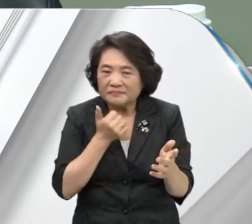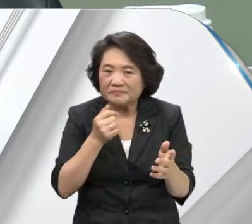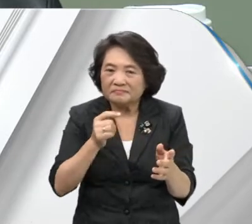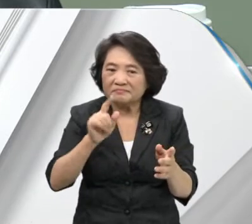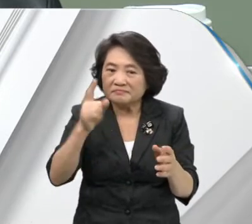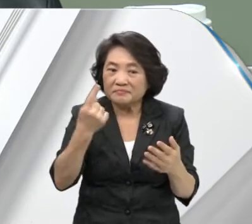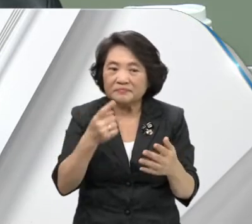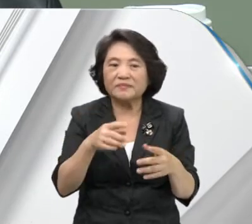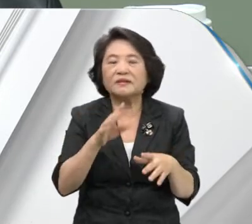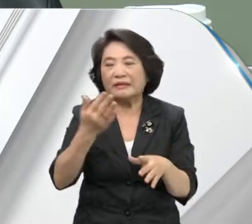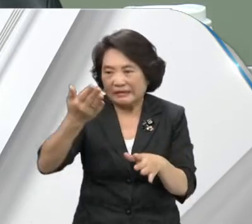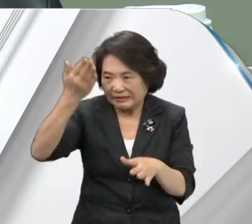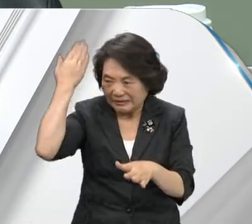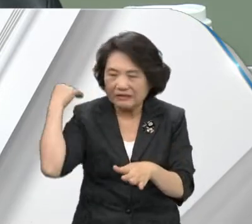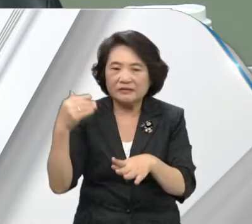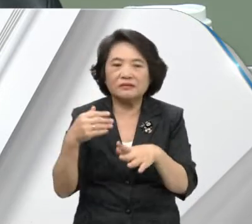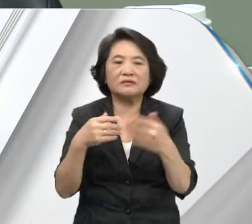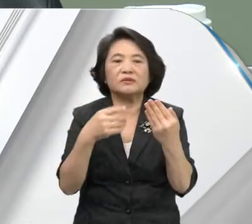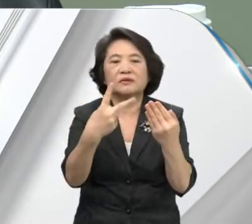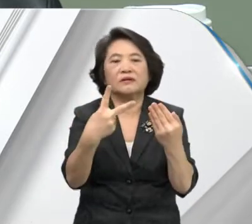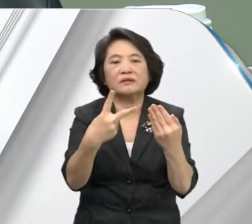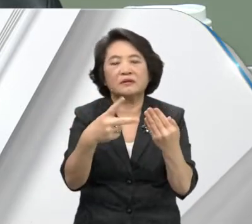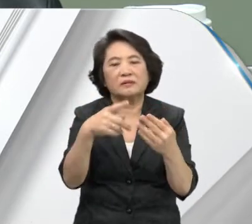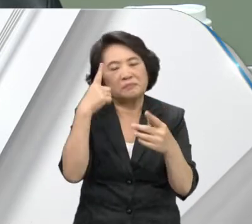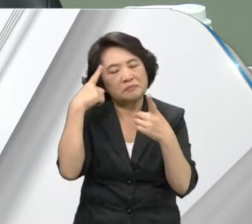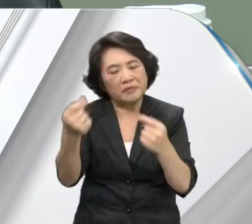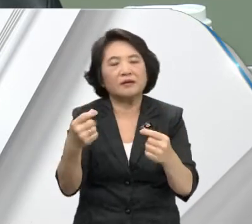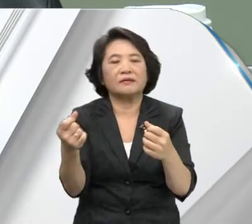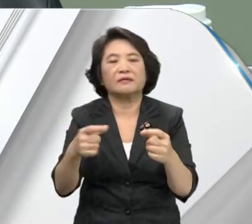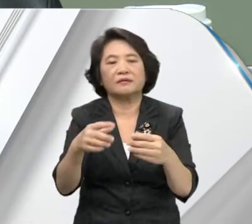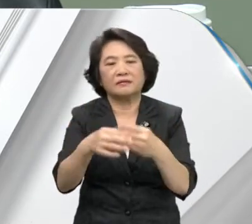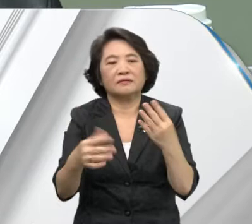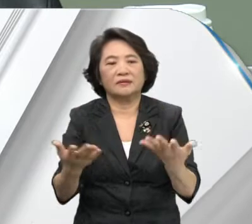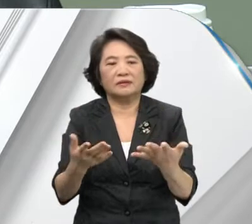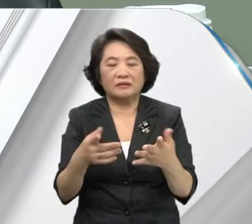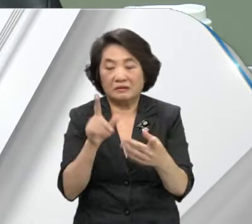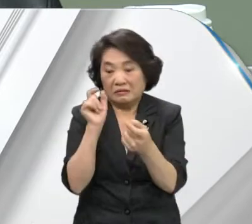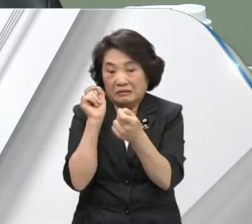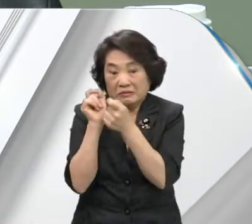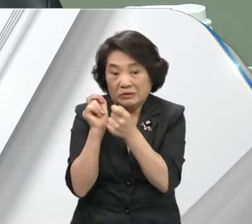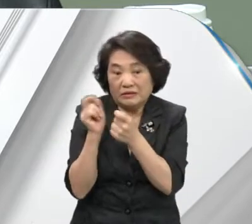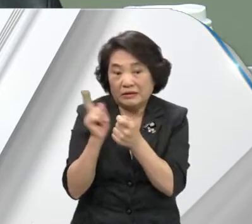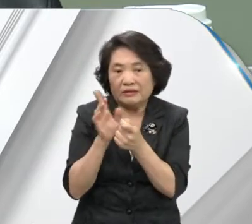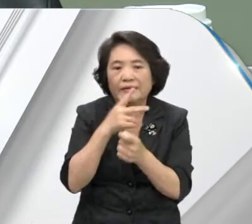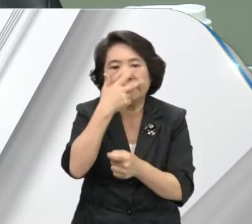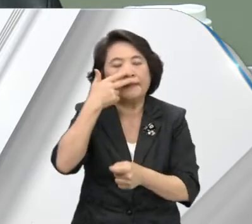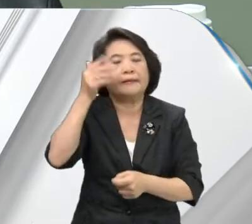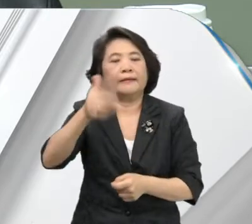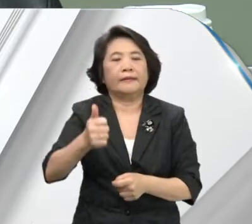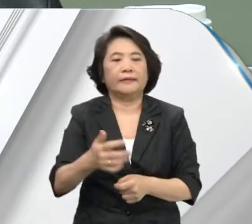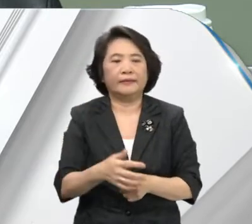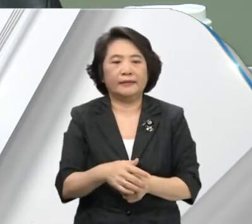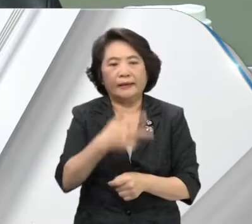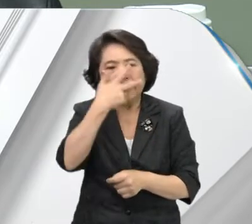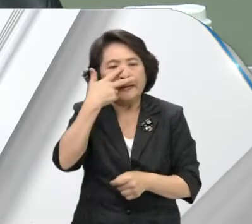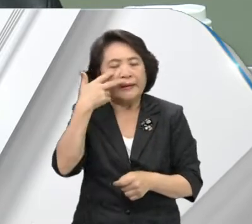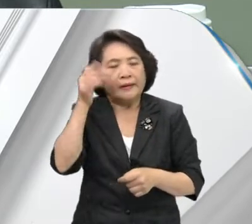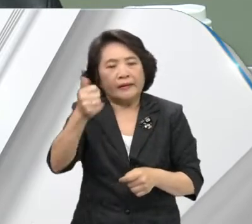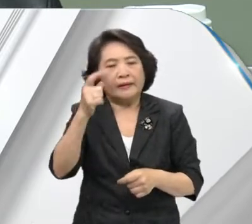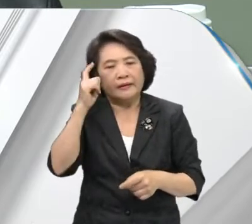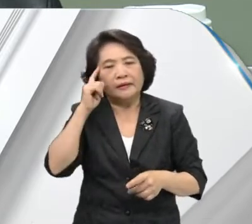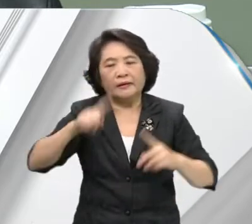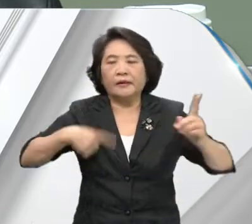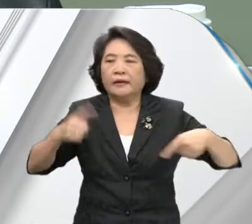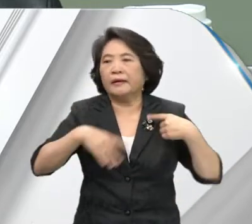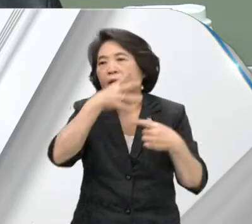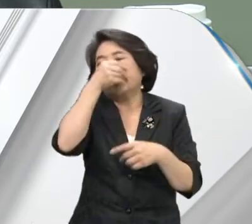因当然是九二共识的问题了，而近因呢就是赖清德，而且就是一个非常轻佻